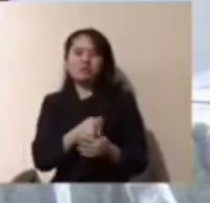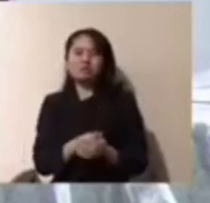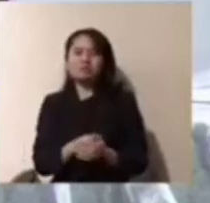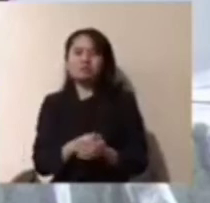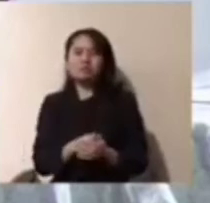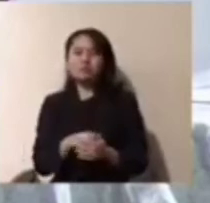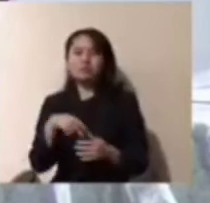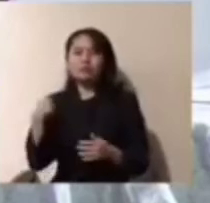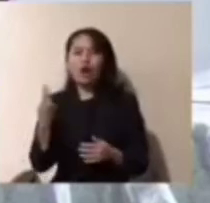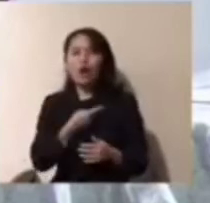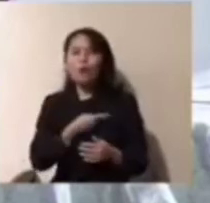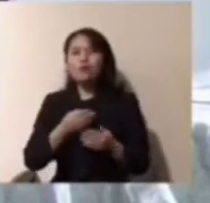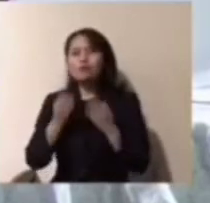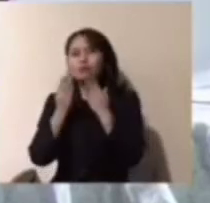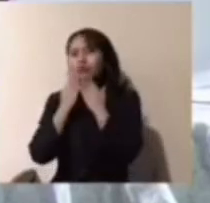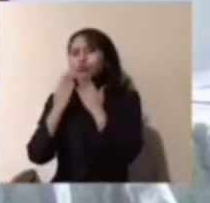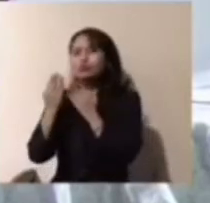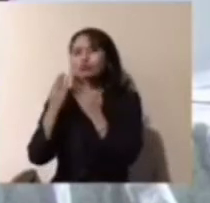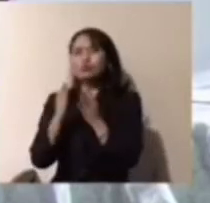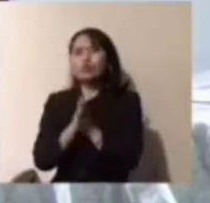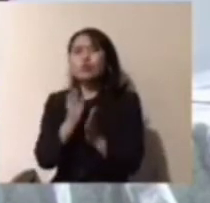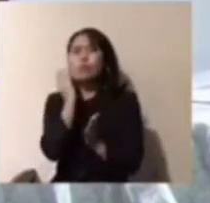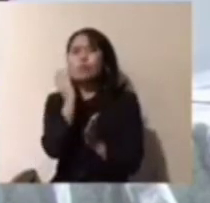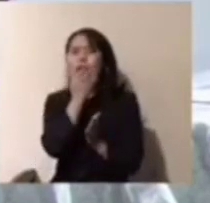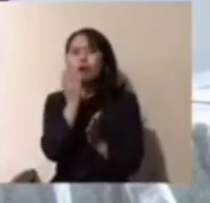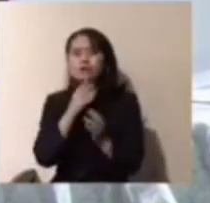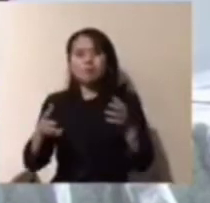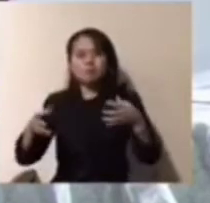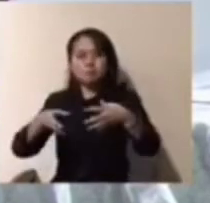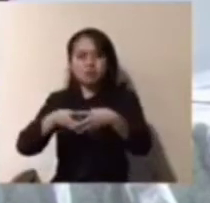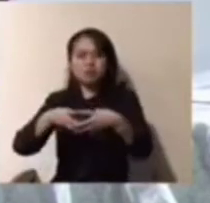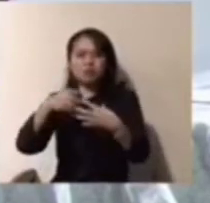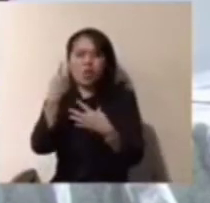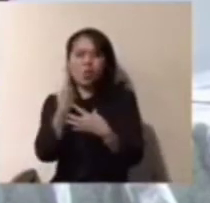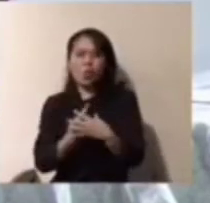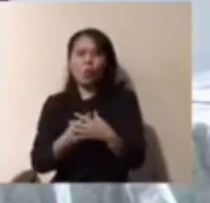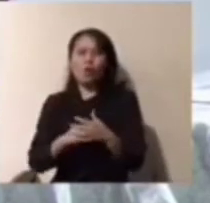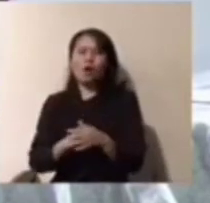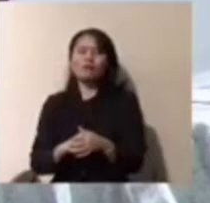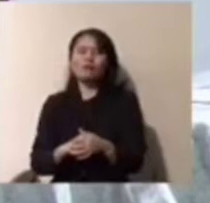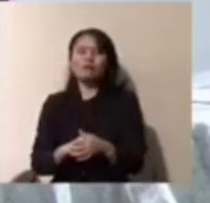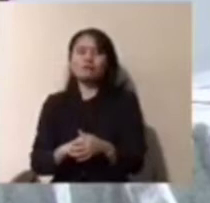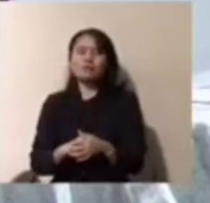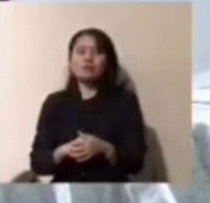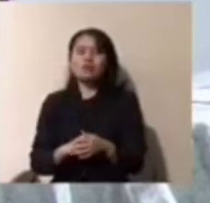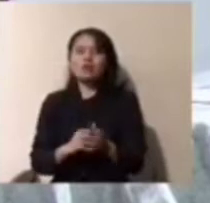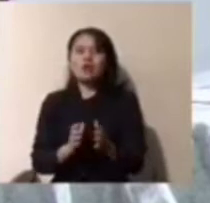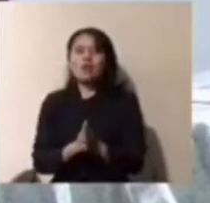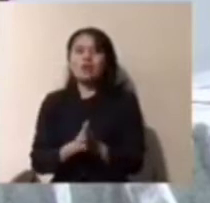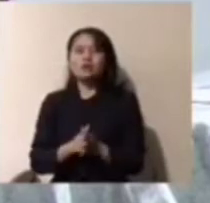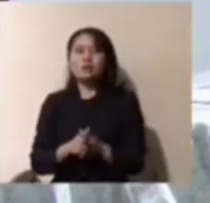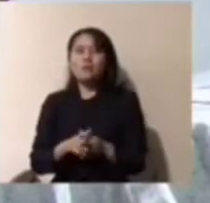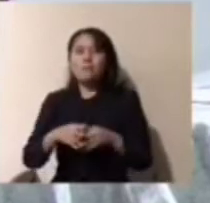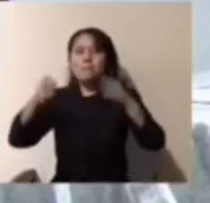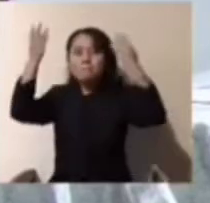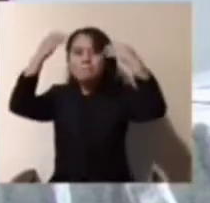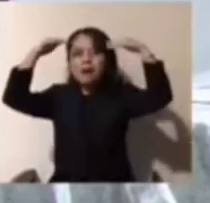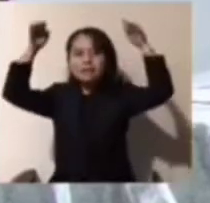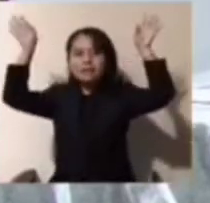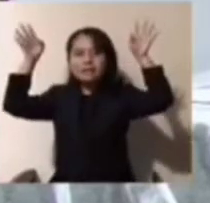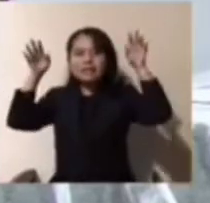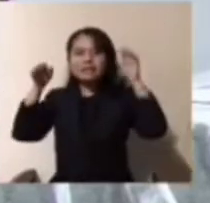Kami bersyukur kepadamu atas bahasa yang mempersatukan dan atas Pancasila,